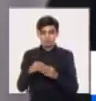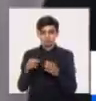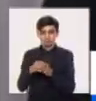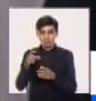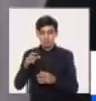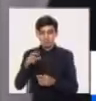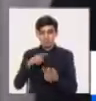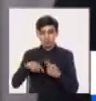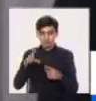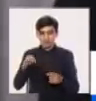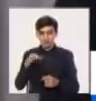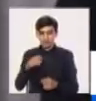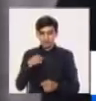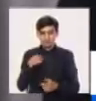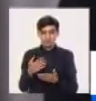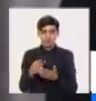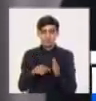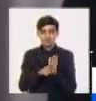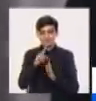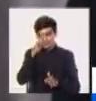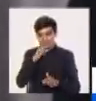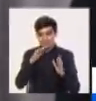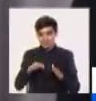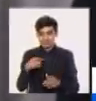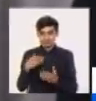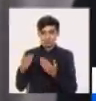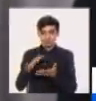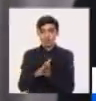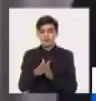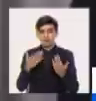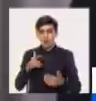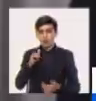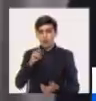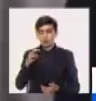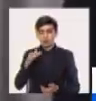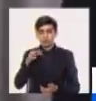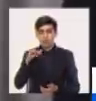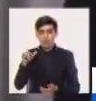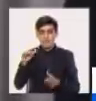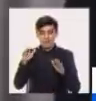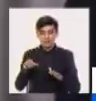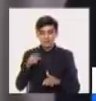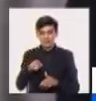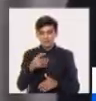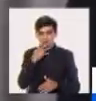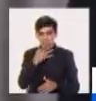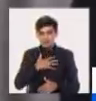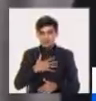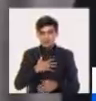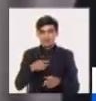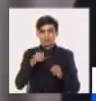осындай акцияны бізде бастап отырмыз. Ол азаматтар Гуанчжоудағы осы оттегі